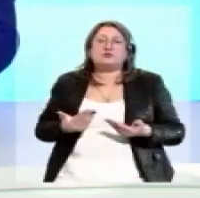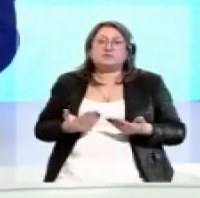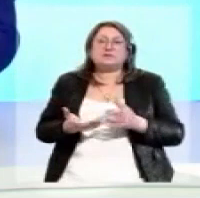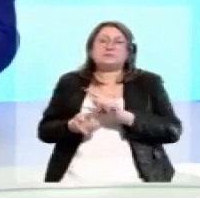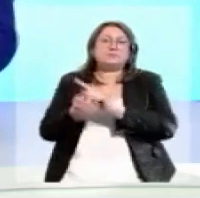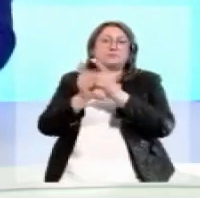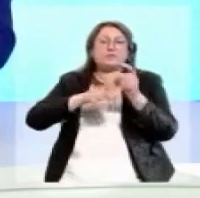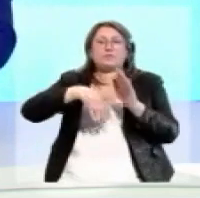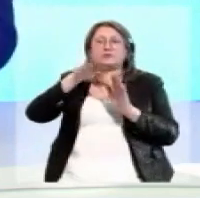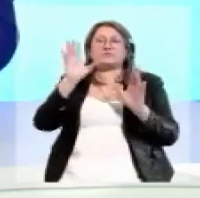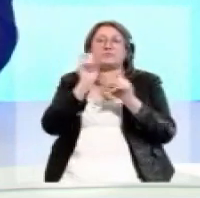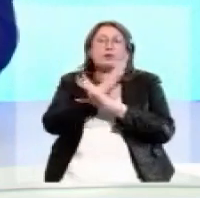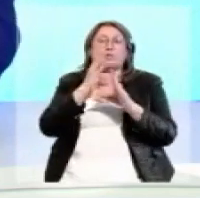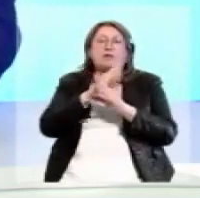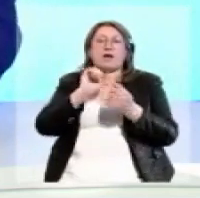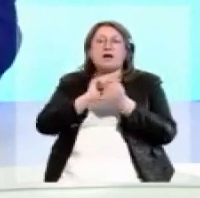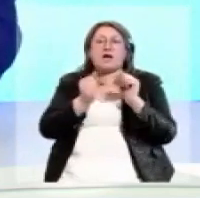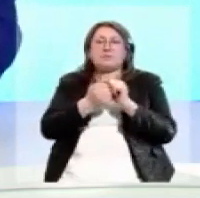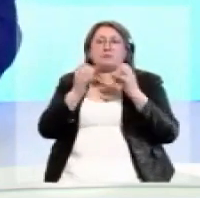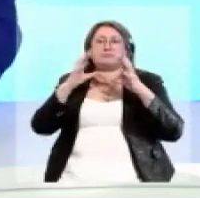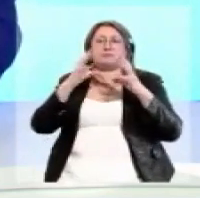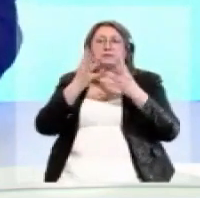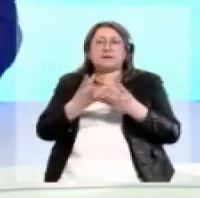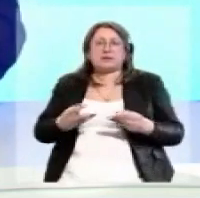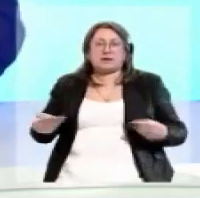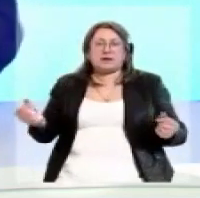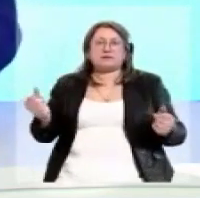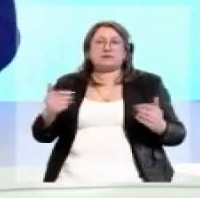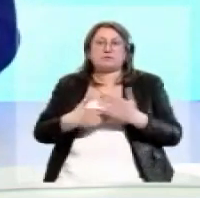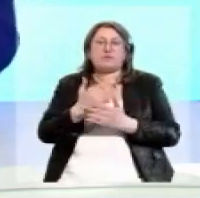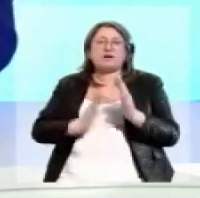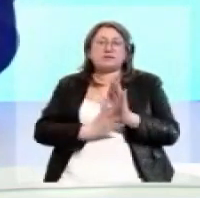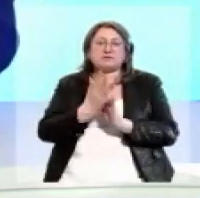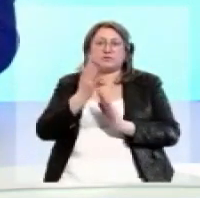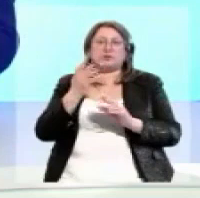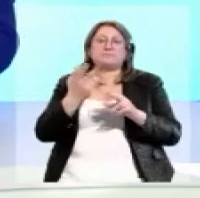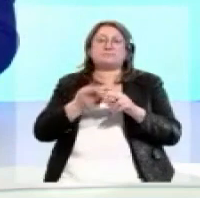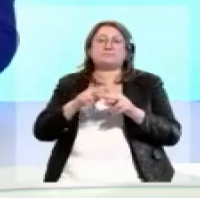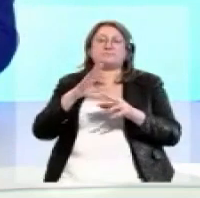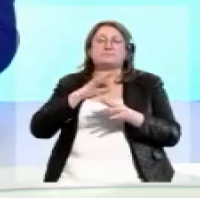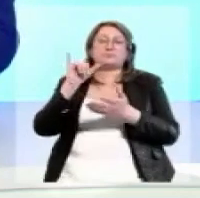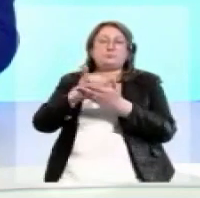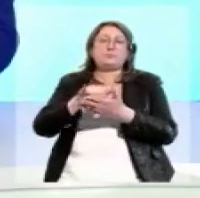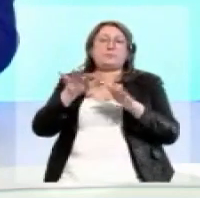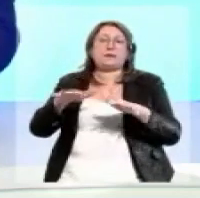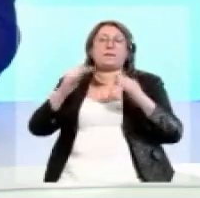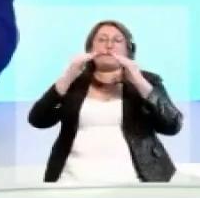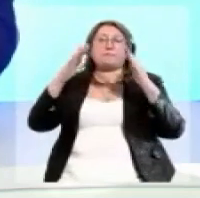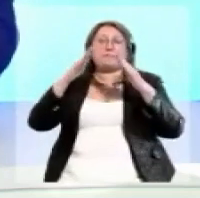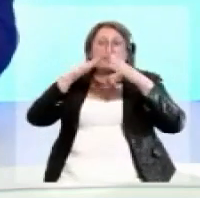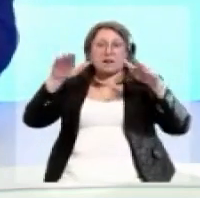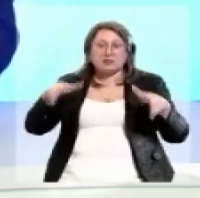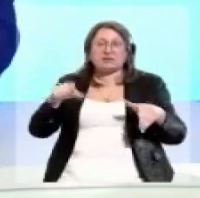тастың жібіп, қайта түлейтін көктемнің шуақты мерекесі. Мерекелі де берекелі аудан орталығында шатырлар мен киіз үйлер